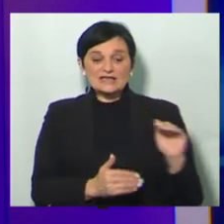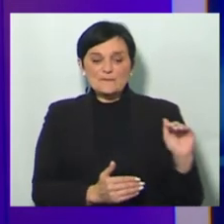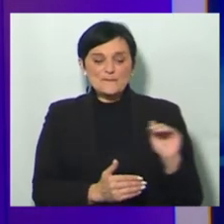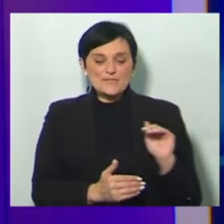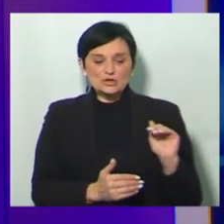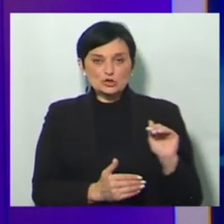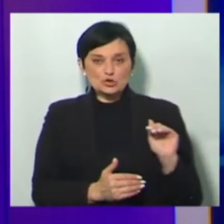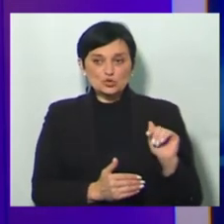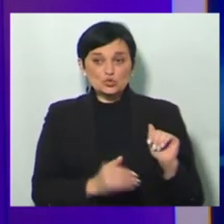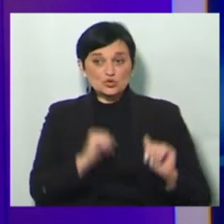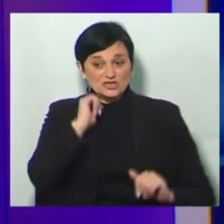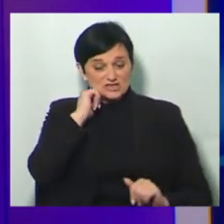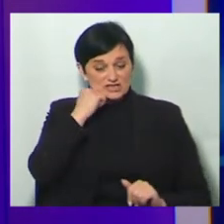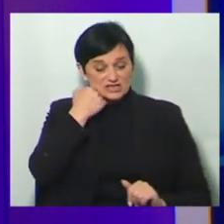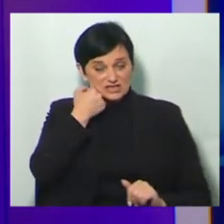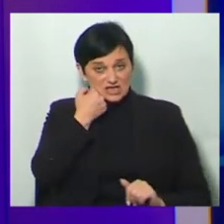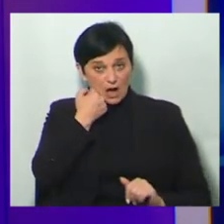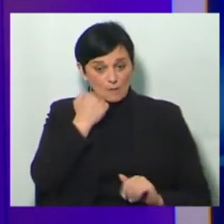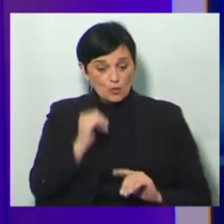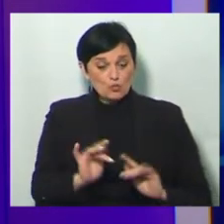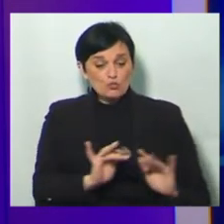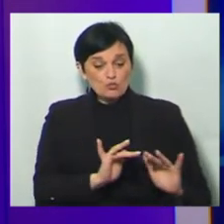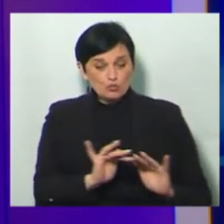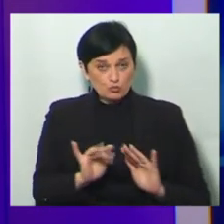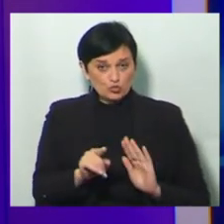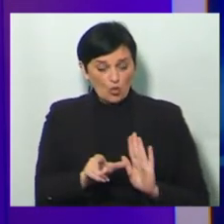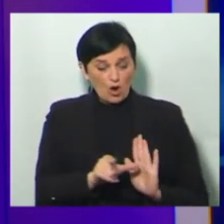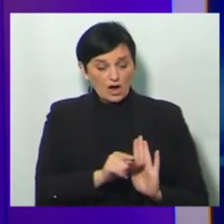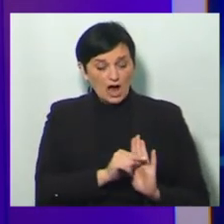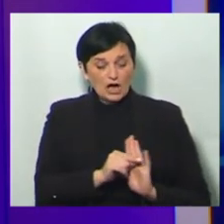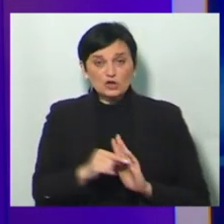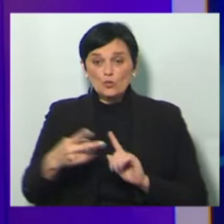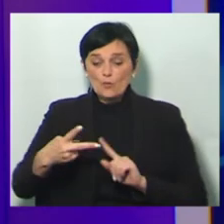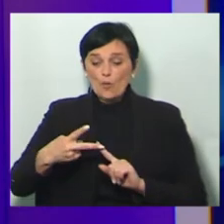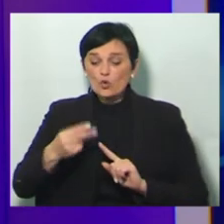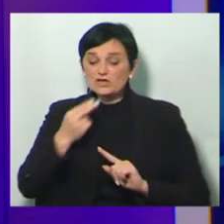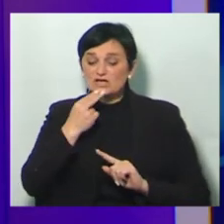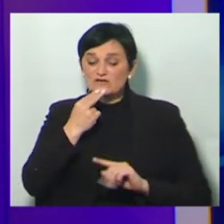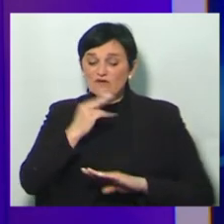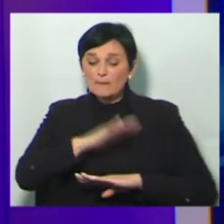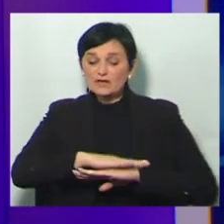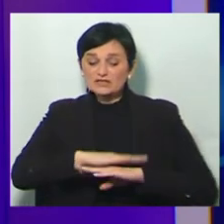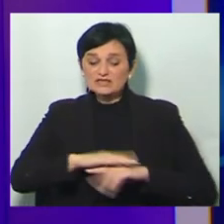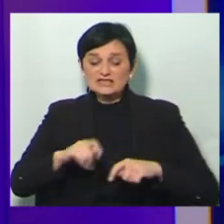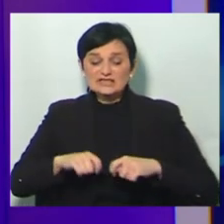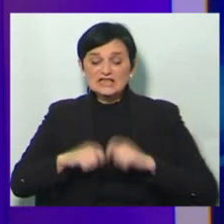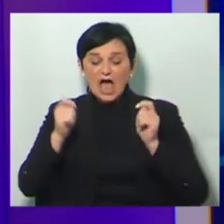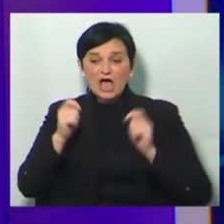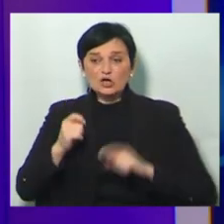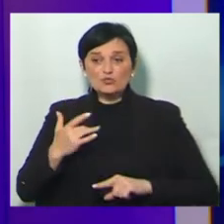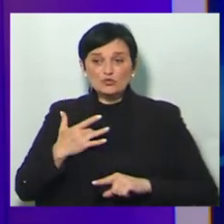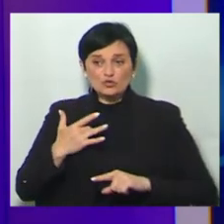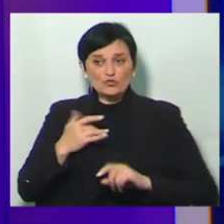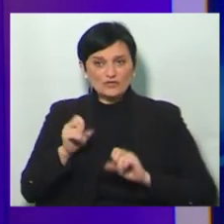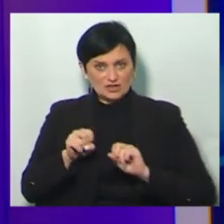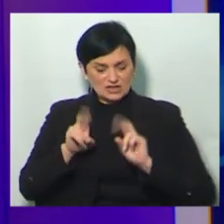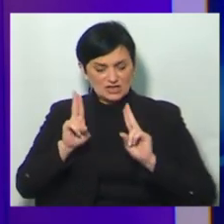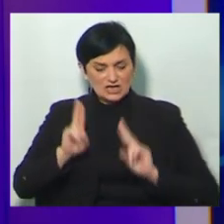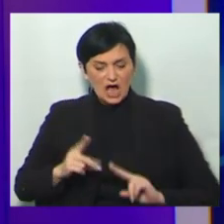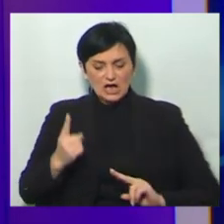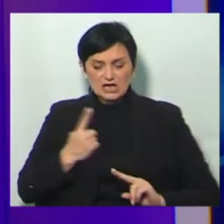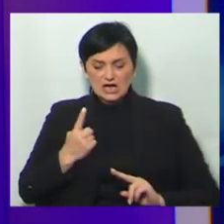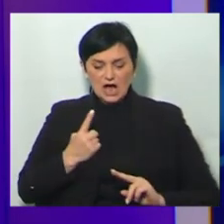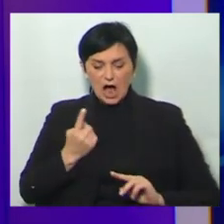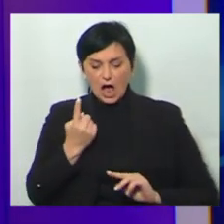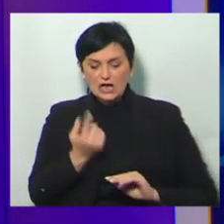ფიზიოლოგიური, რომელიც დაბერების პროცესს ახლავს, და მეორე, რომელიც კვებითი ქცევის დარღვევას გულისხმობს, გააზრებული